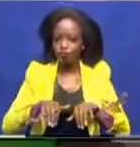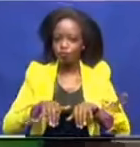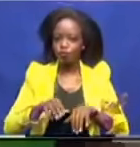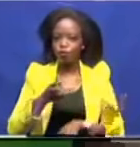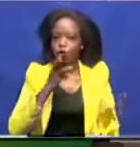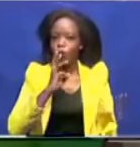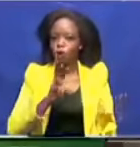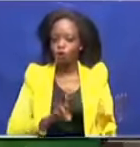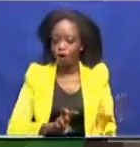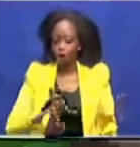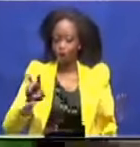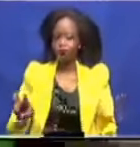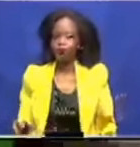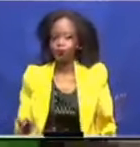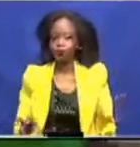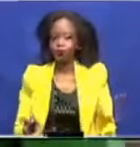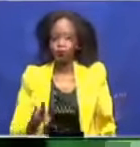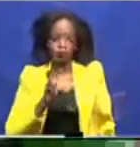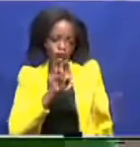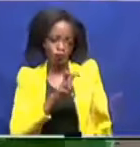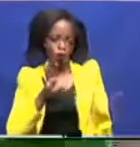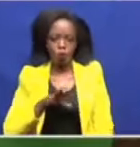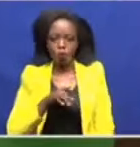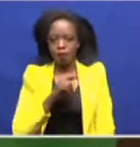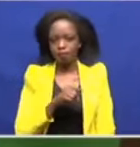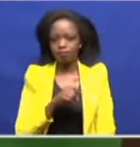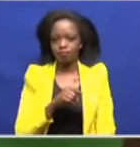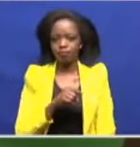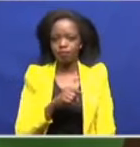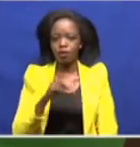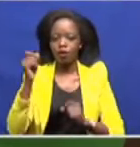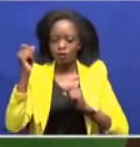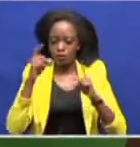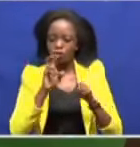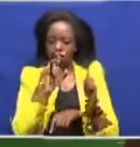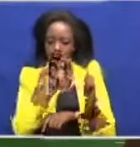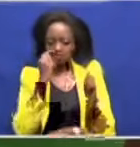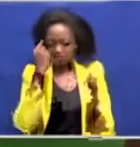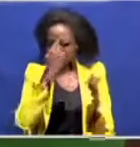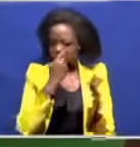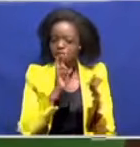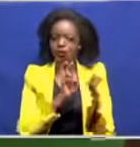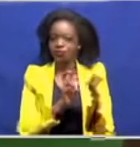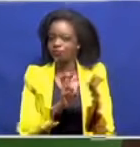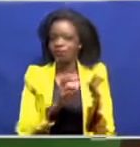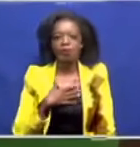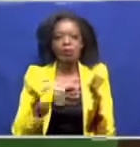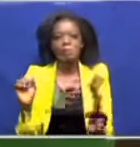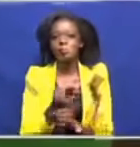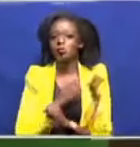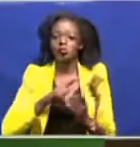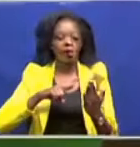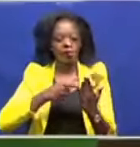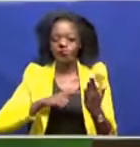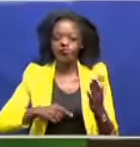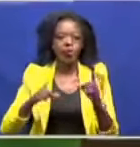maji, akatazama yule mama, na ile picha ambayo alipata siwezi kuyaeleza kwa